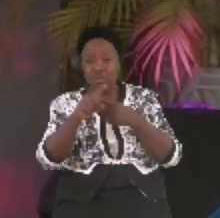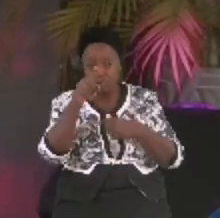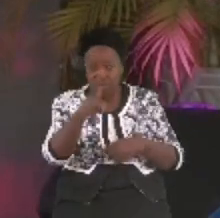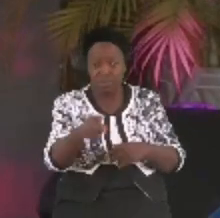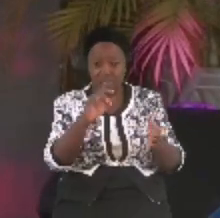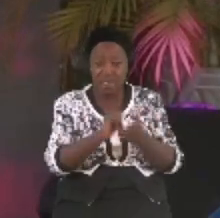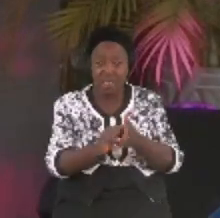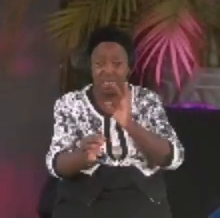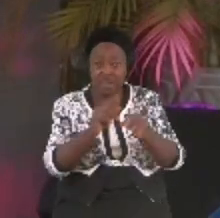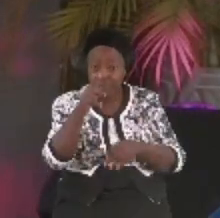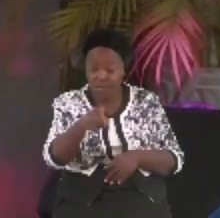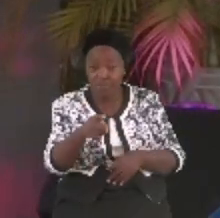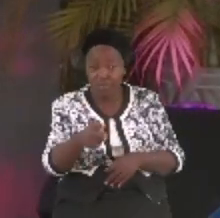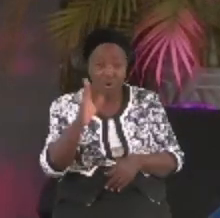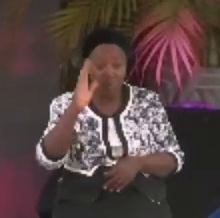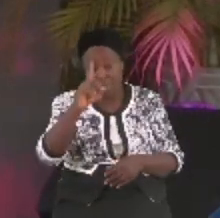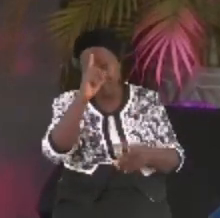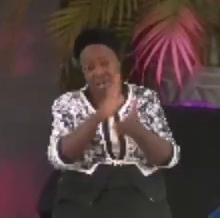crois,